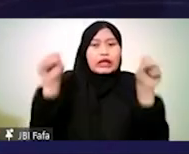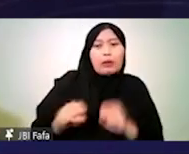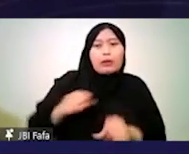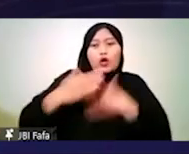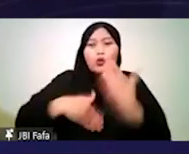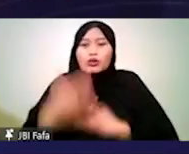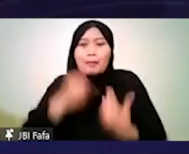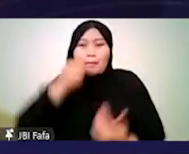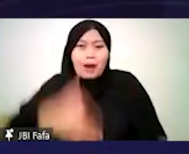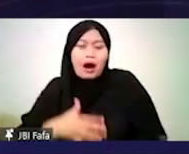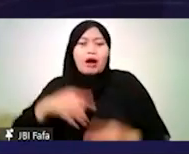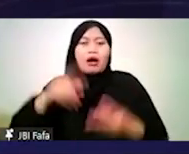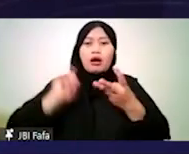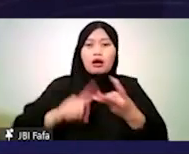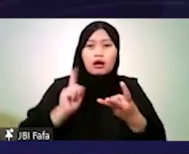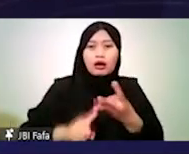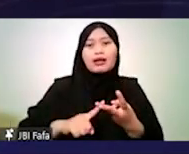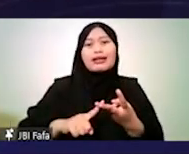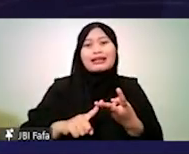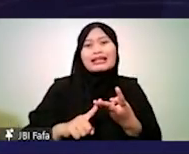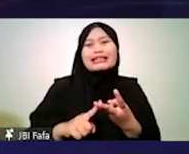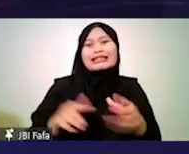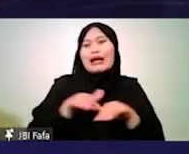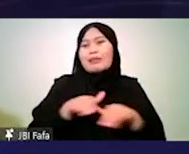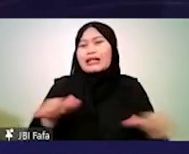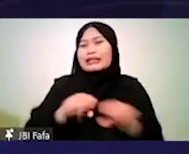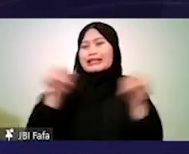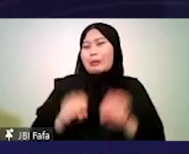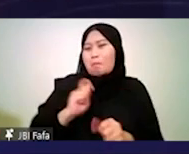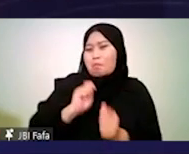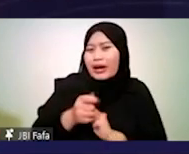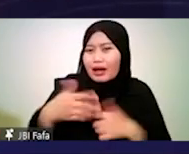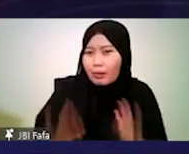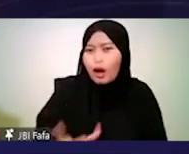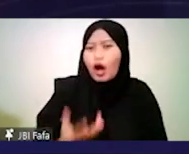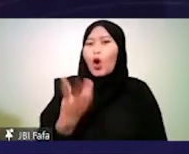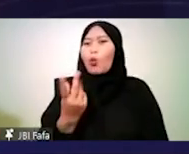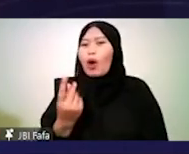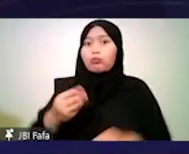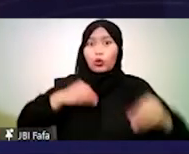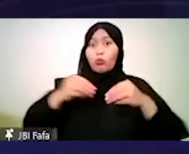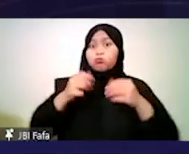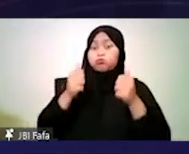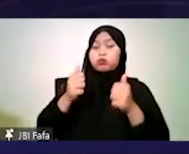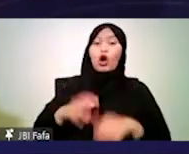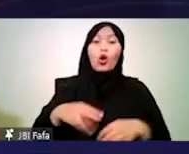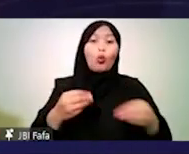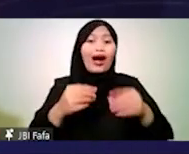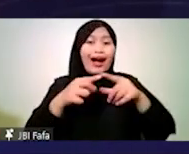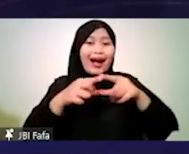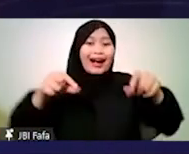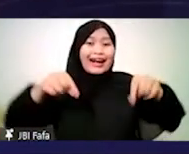nah kemudian shabetta sistem pembayaran apa uangnya berkualitas Apakah uang kertas